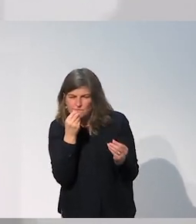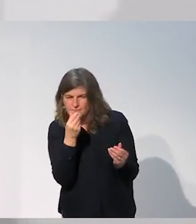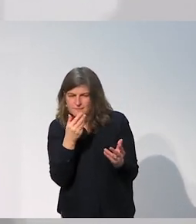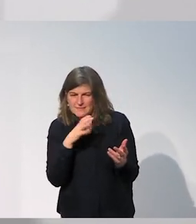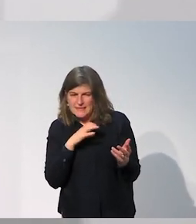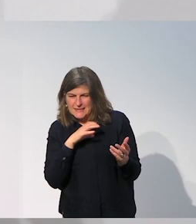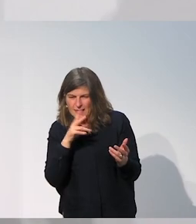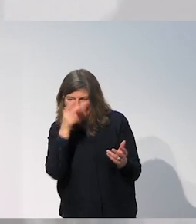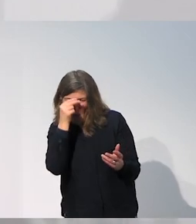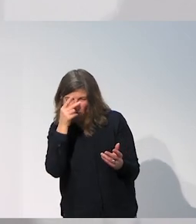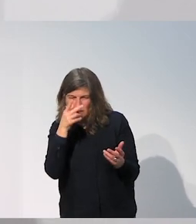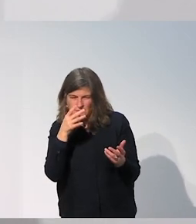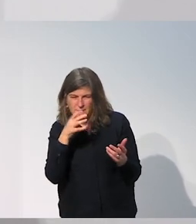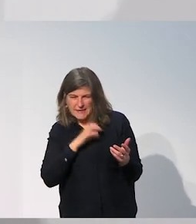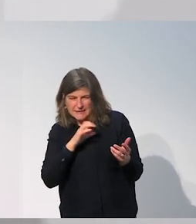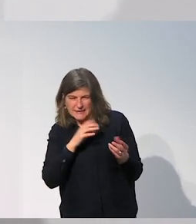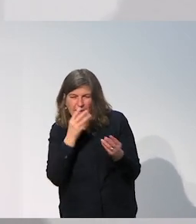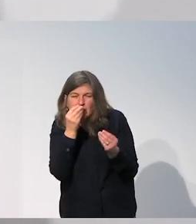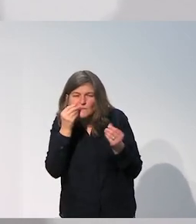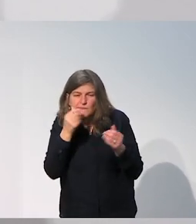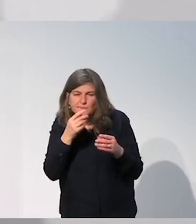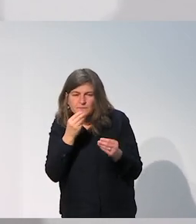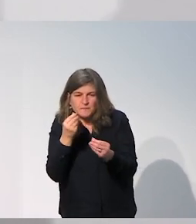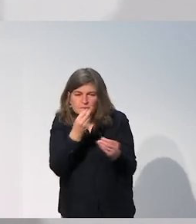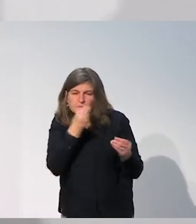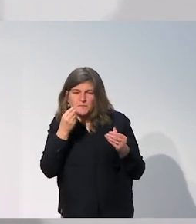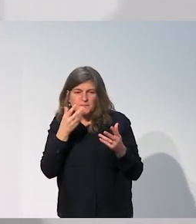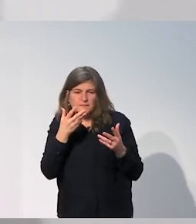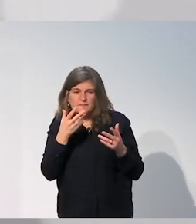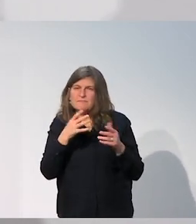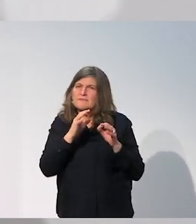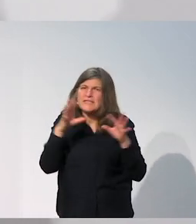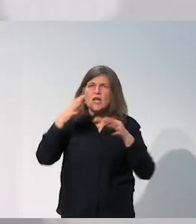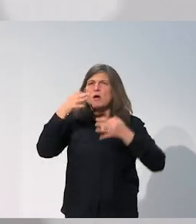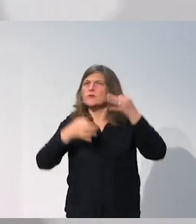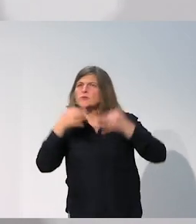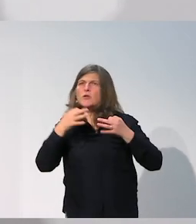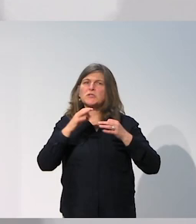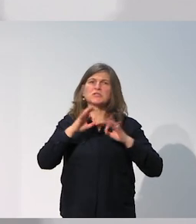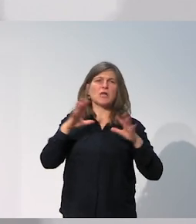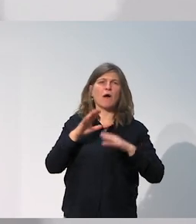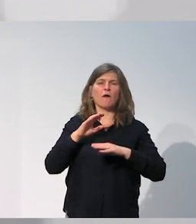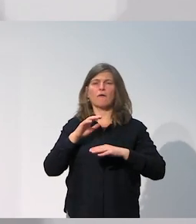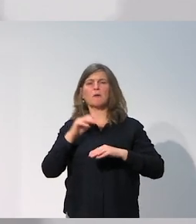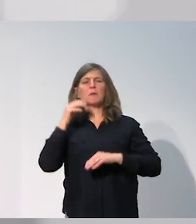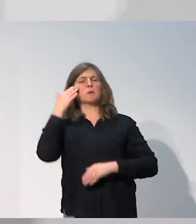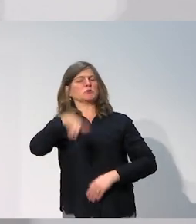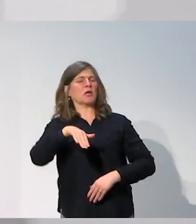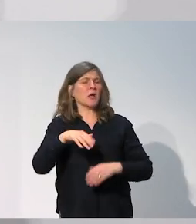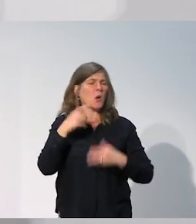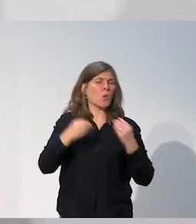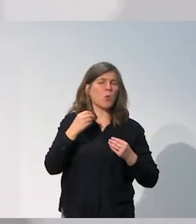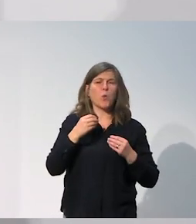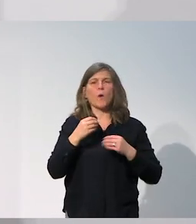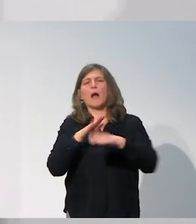plus juste possible, sans surplomb, sans jugement, sans condamnation ni absolution,